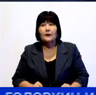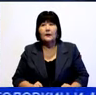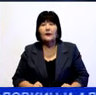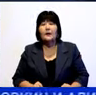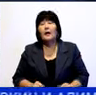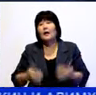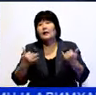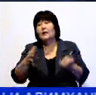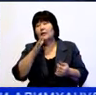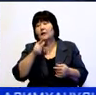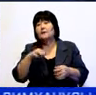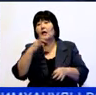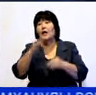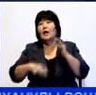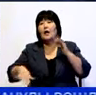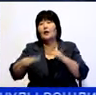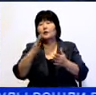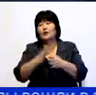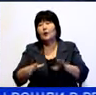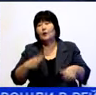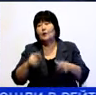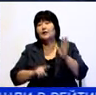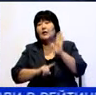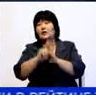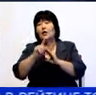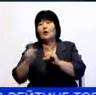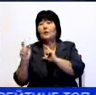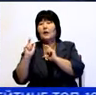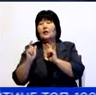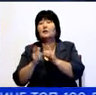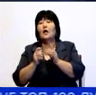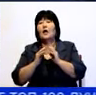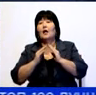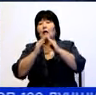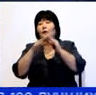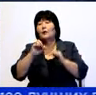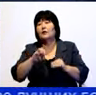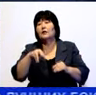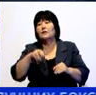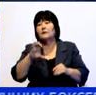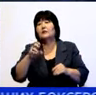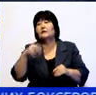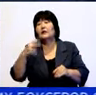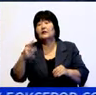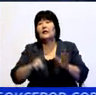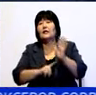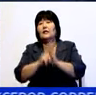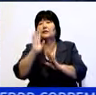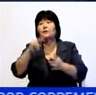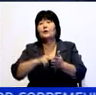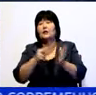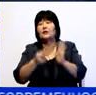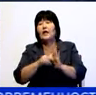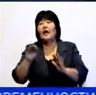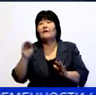В настоящее время на космодроме идет подготовка к запуску транспортного грузового корабля «Прогресс МС-22», старт которого запланирован